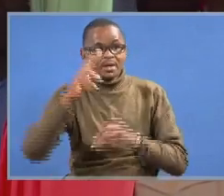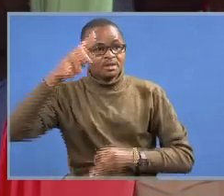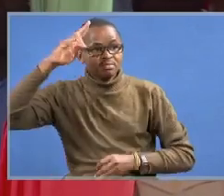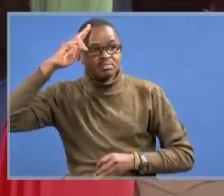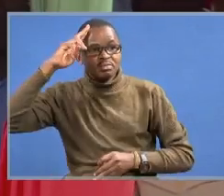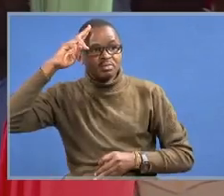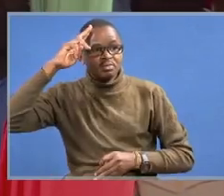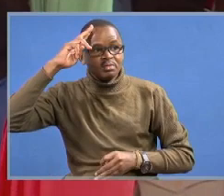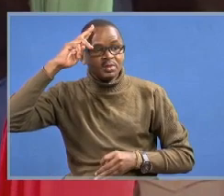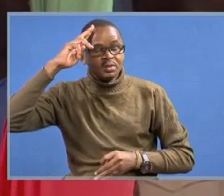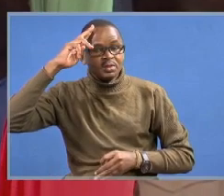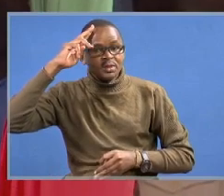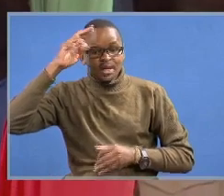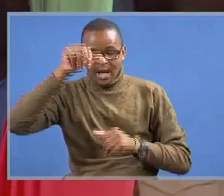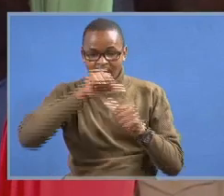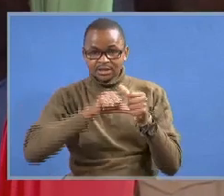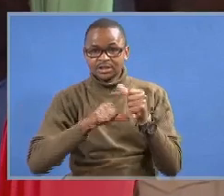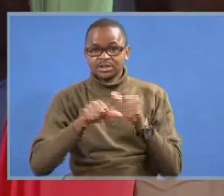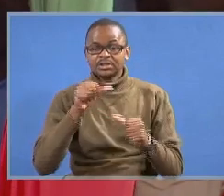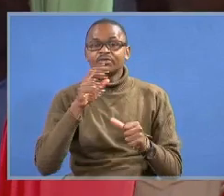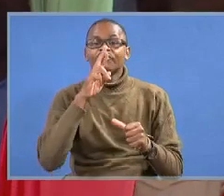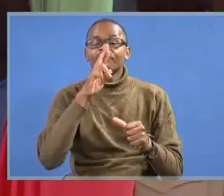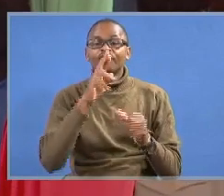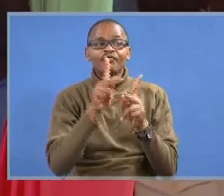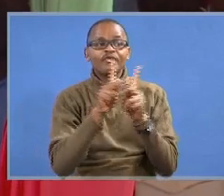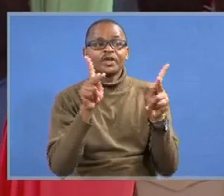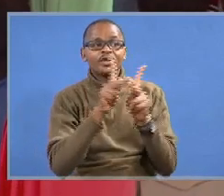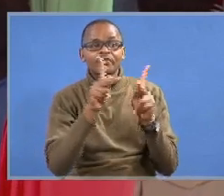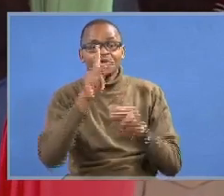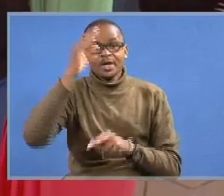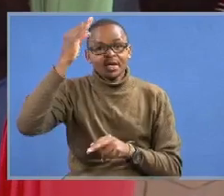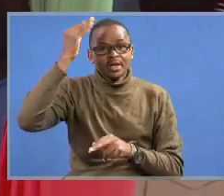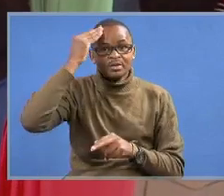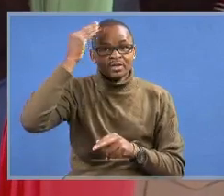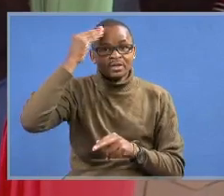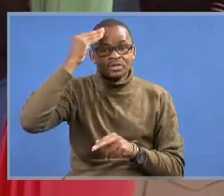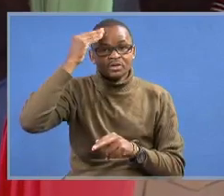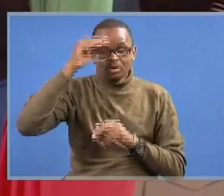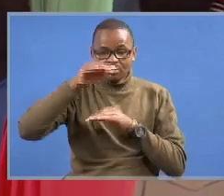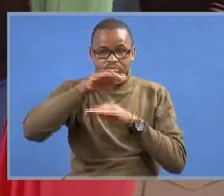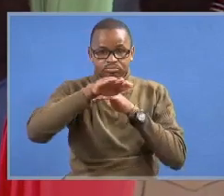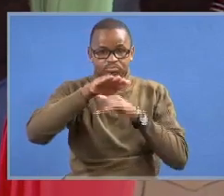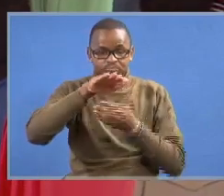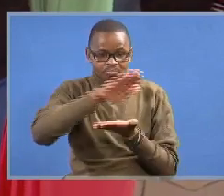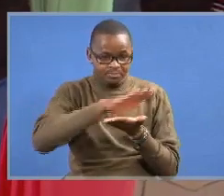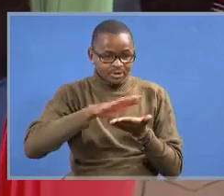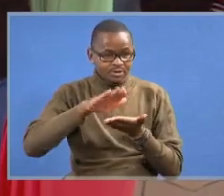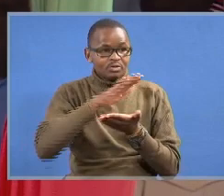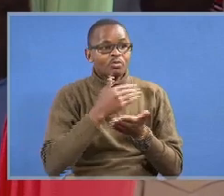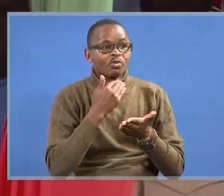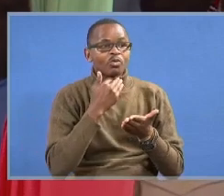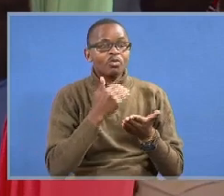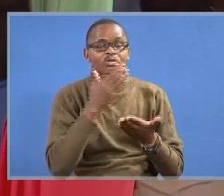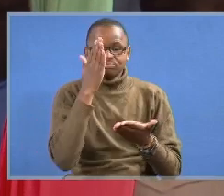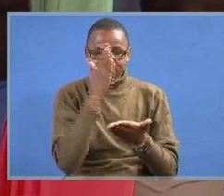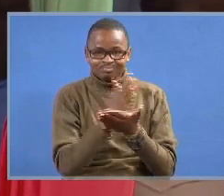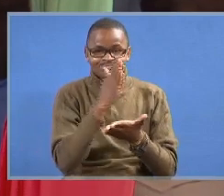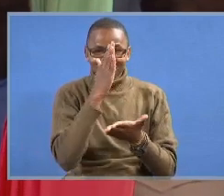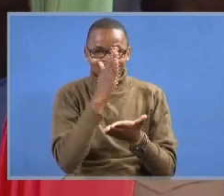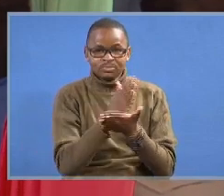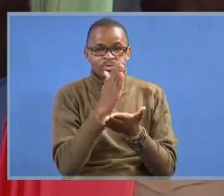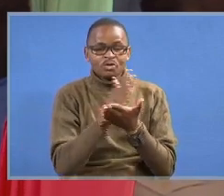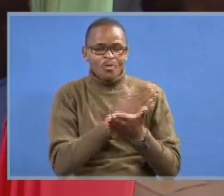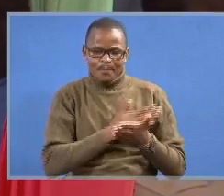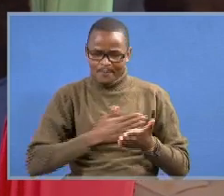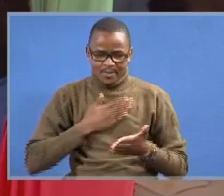scouts activities are very educational based. Your Excellency, we also want to really appreciate it